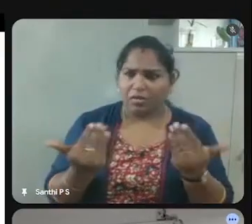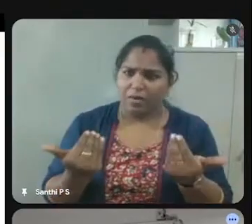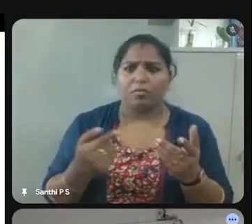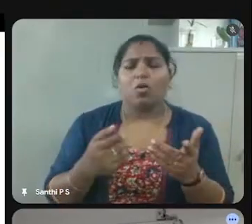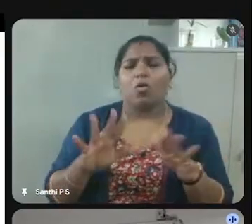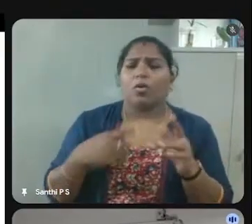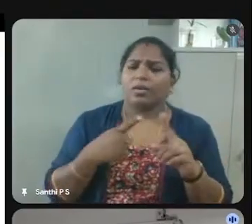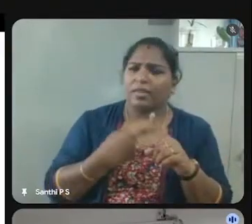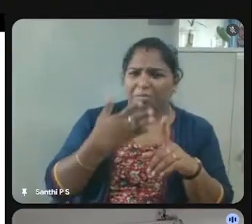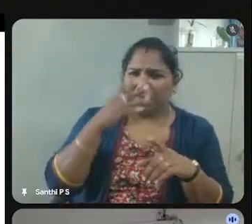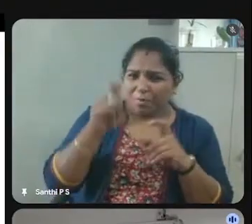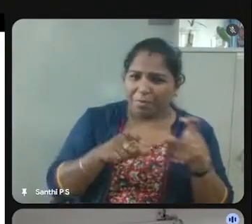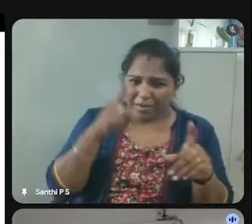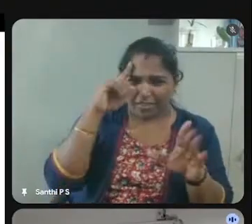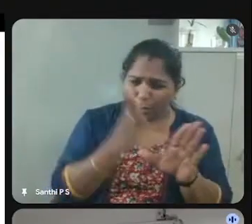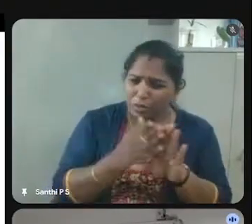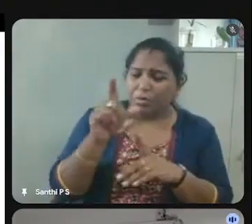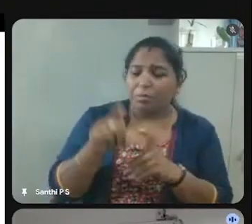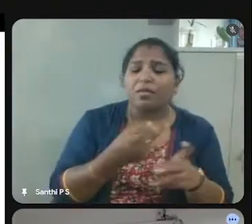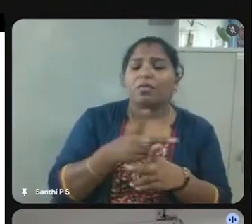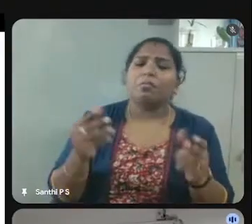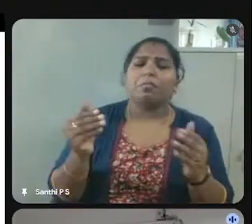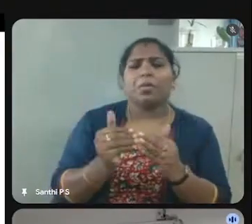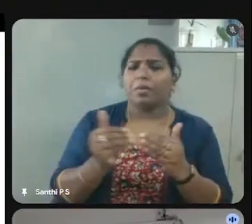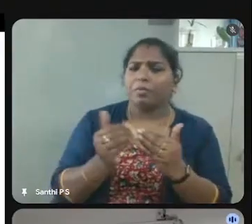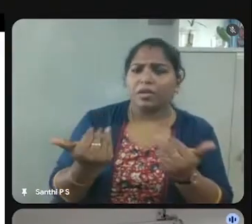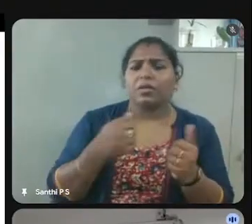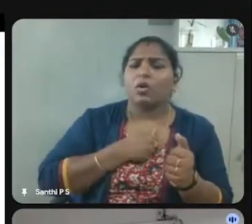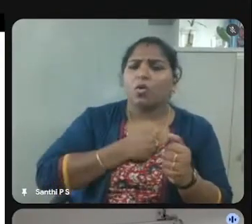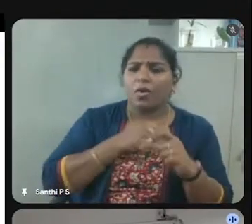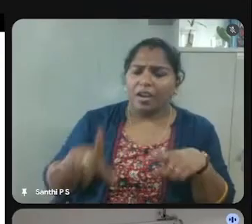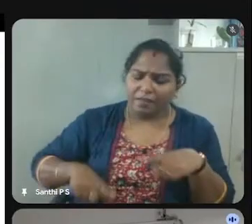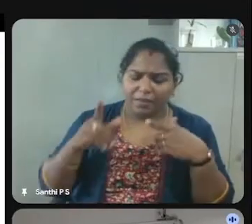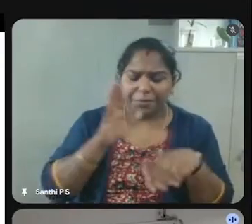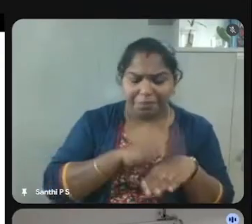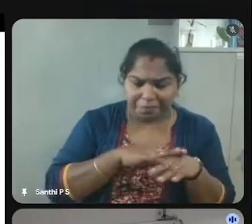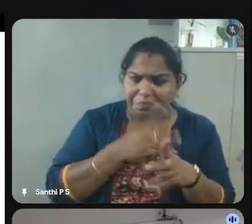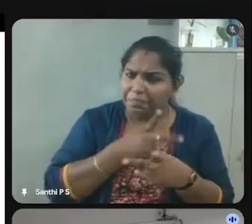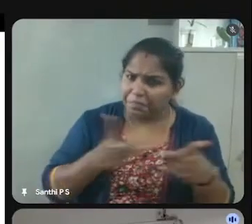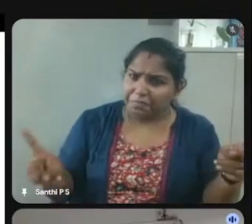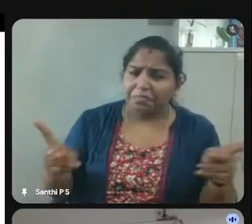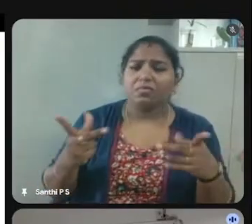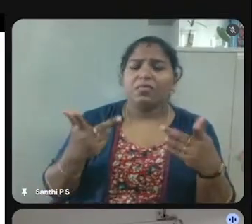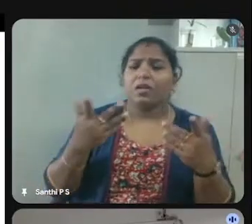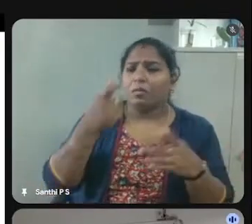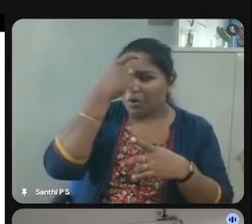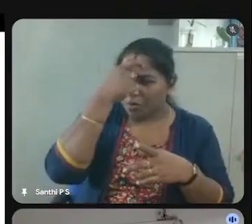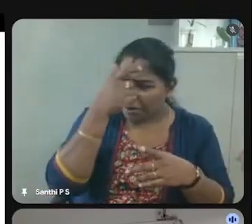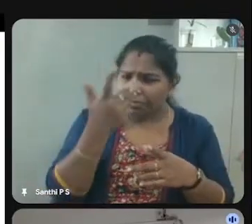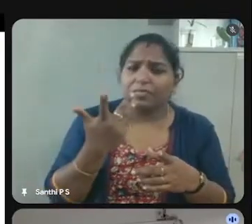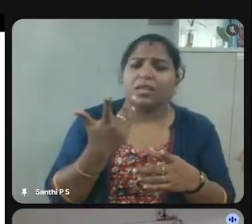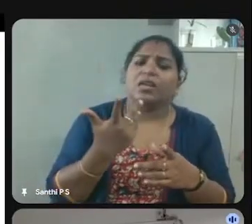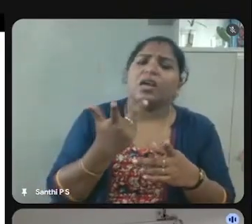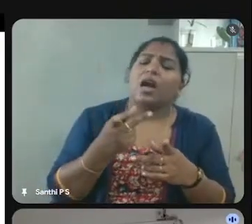നിങ്ങൾക്ക് റീച്ച് ഔട്ട് ചെയ്യാം, നിങ്ങൾക്ക് സമീപിക്കാം. നിങ്ങളുടെ ലൈഫിൽ നിങ്ങൾ നേരിടുന്ന പലതരം ബുദ്ധിമുട്ടുകളെ, സാഹചര്യങ്ങളെ അവരോട്